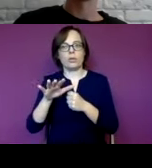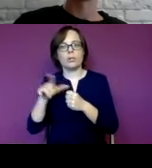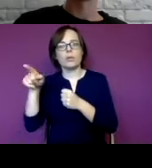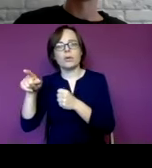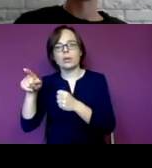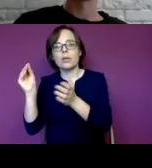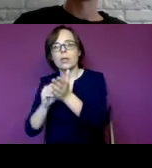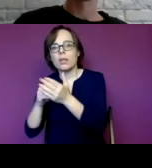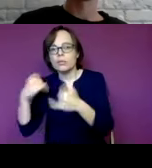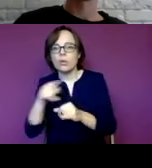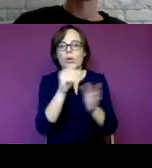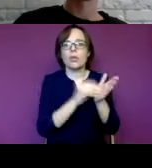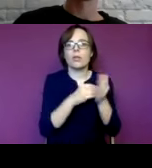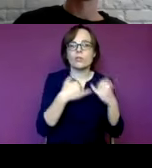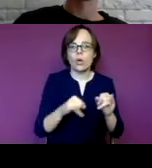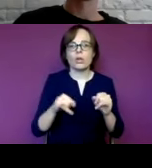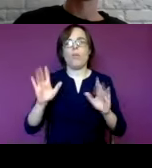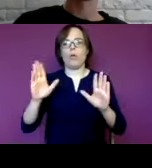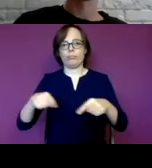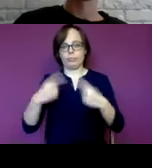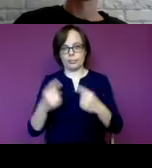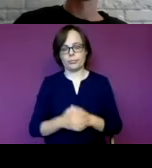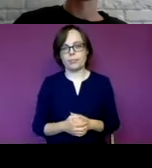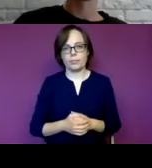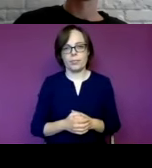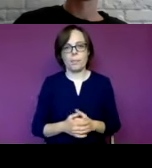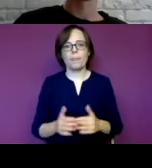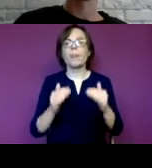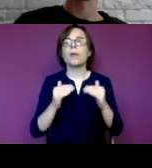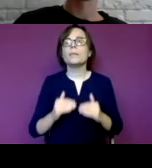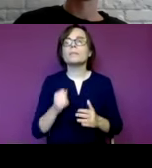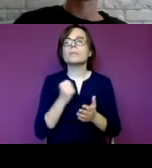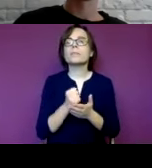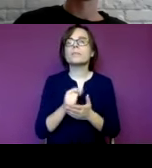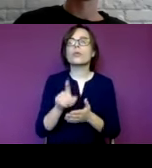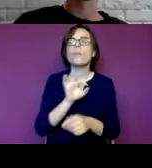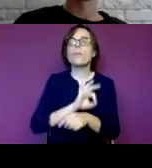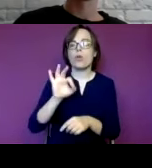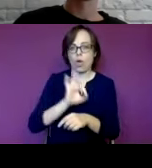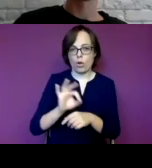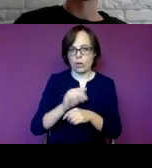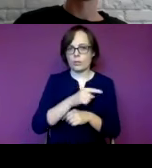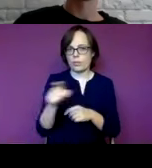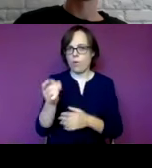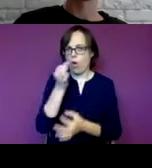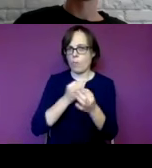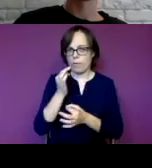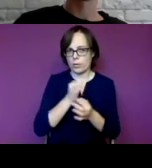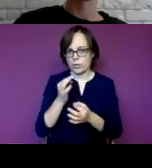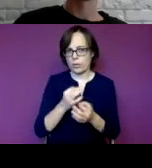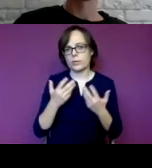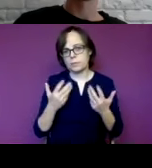przestrzenne. Natomiast co do tych projektów, o których Państwo powiedzieli, no to był